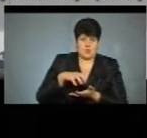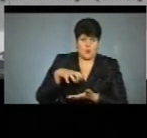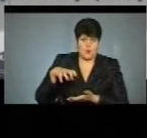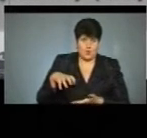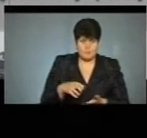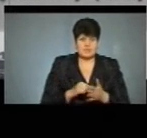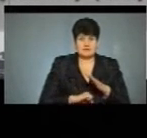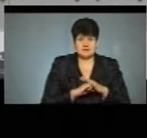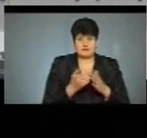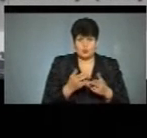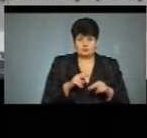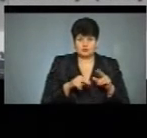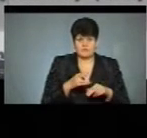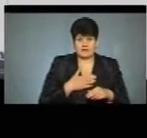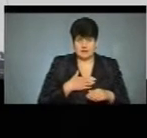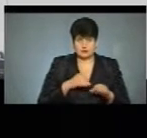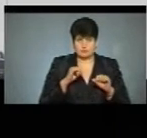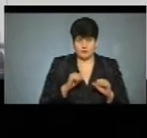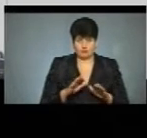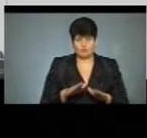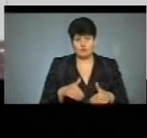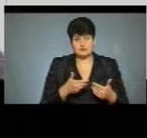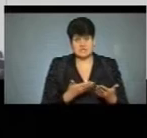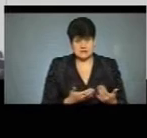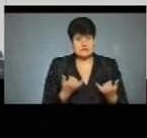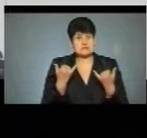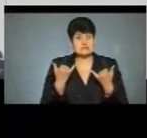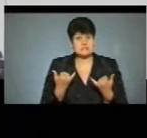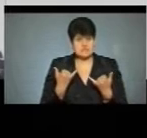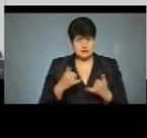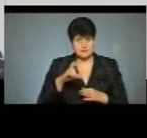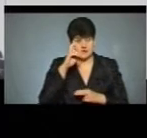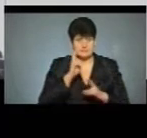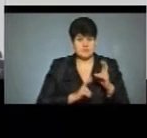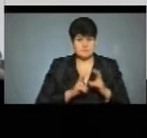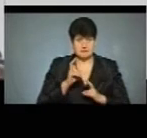підставі якого ми будували нашу правову позицію. Зараз комунальним підприємством